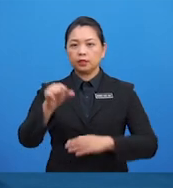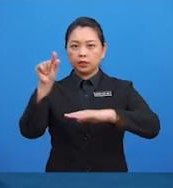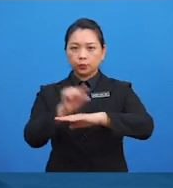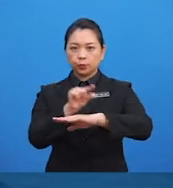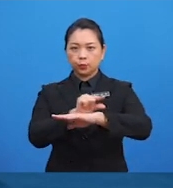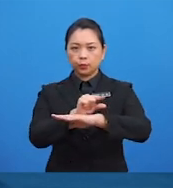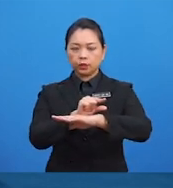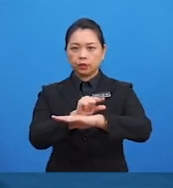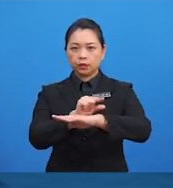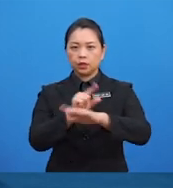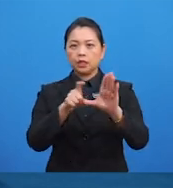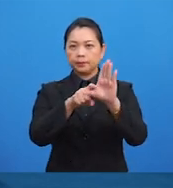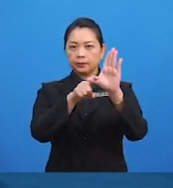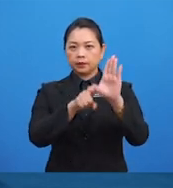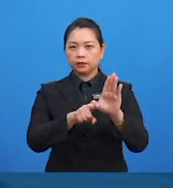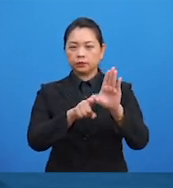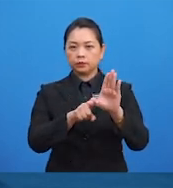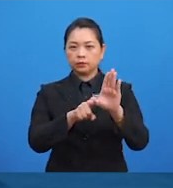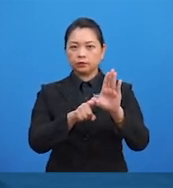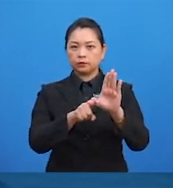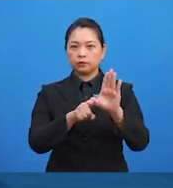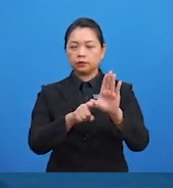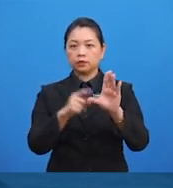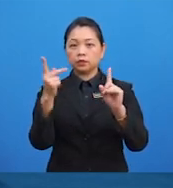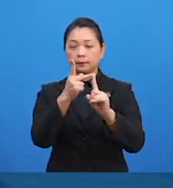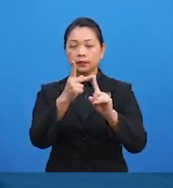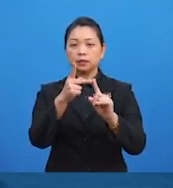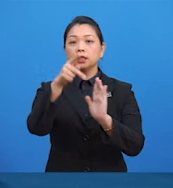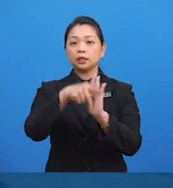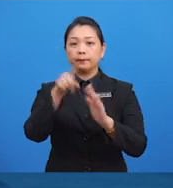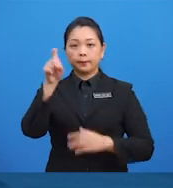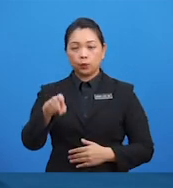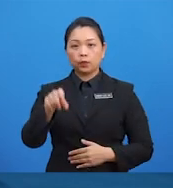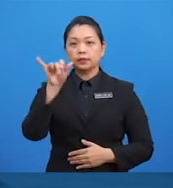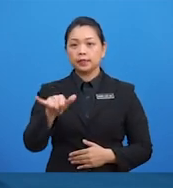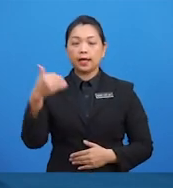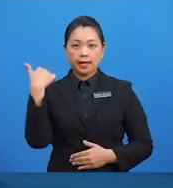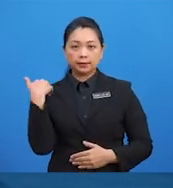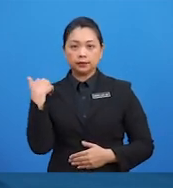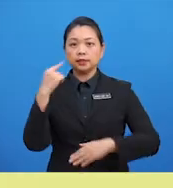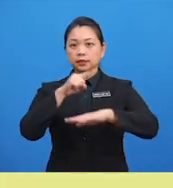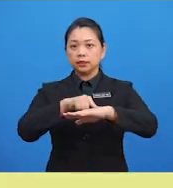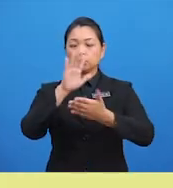digunakan bergantung kepada keperluan yang ada di sekolah.